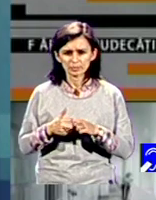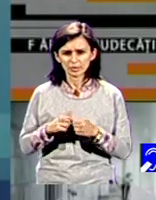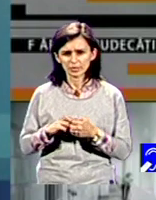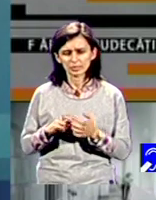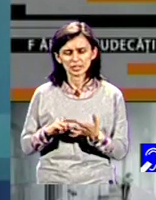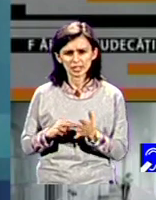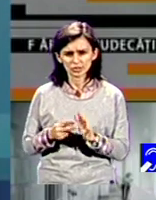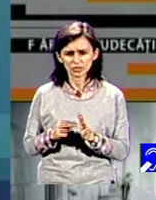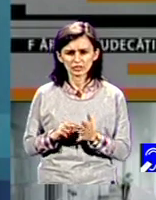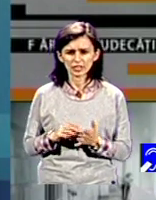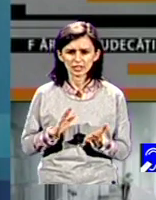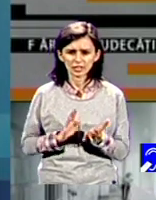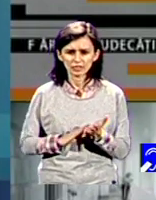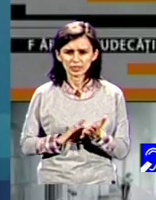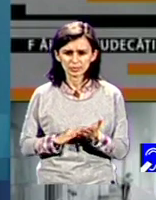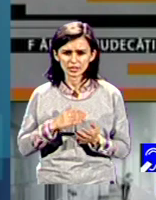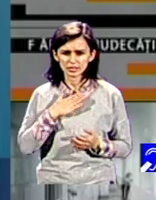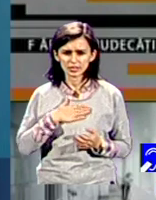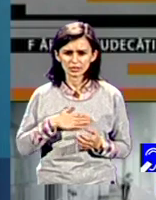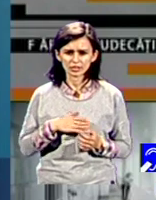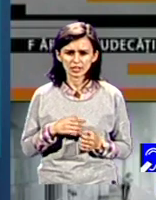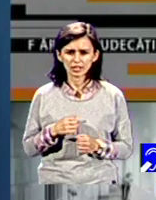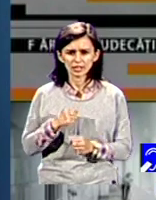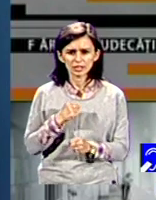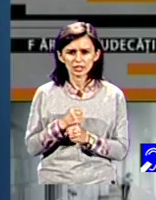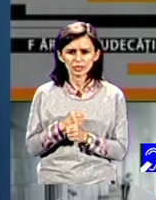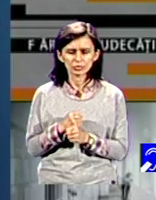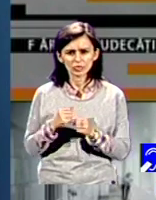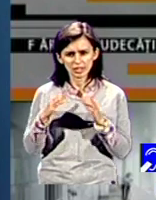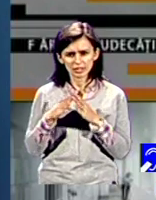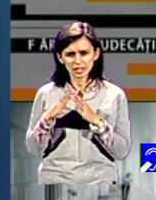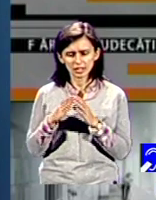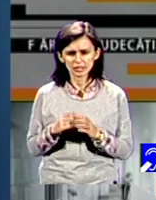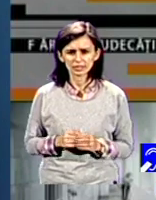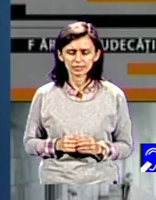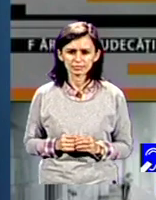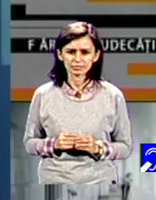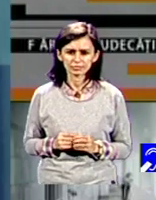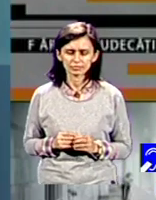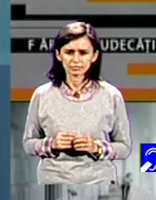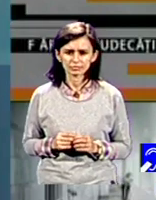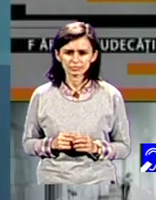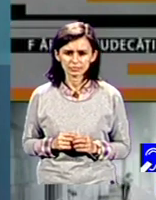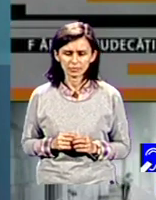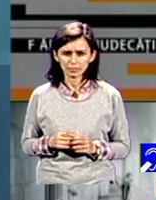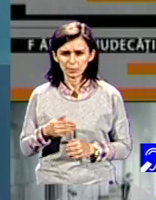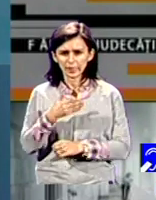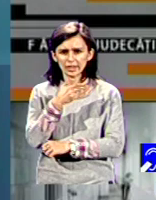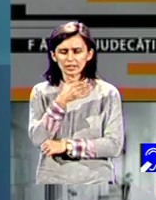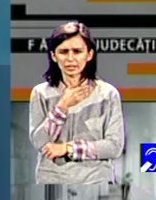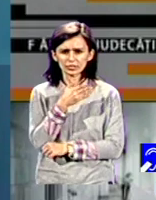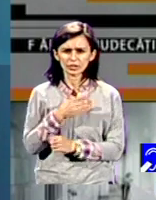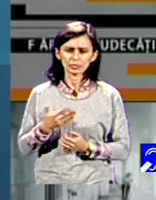faptul că se dorea foarte mult zona asta de lucruri Mouse și nu se putea companiile care atunci angajat pentru